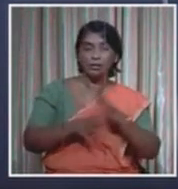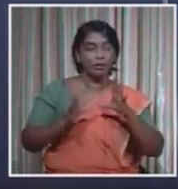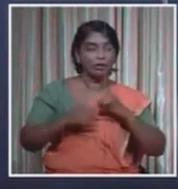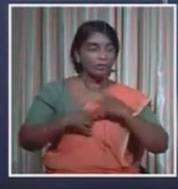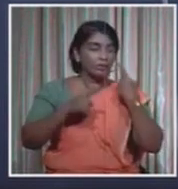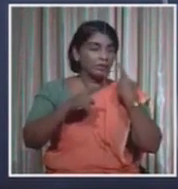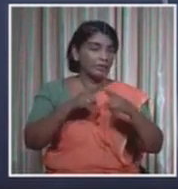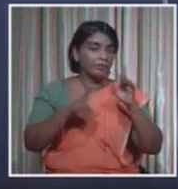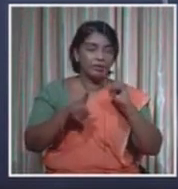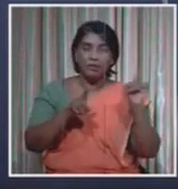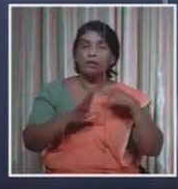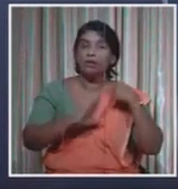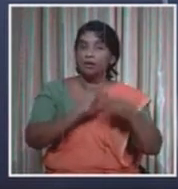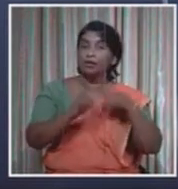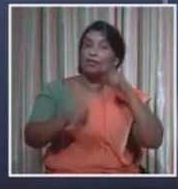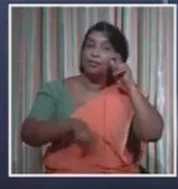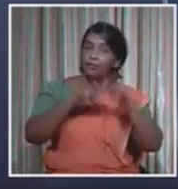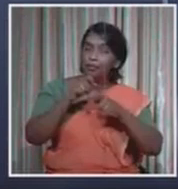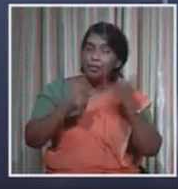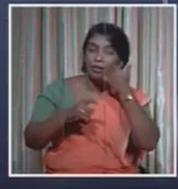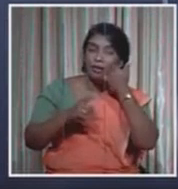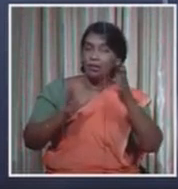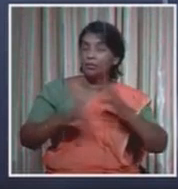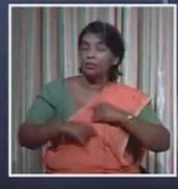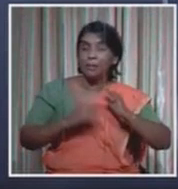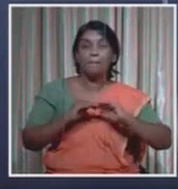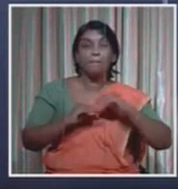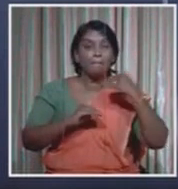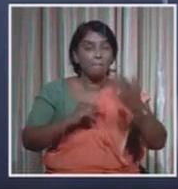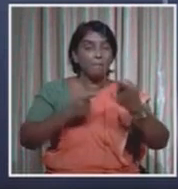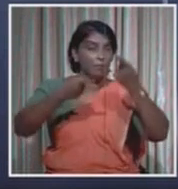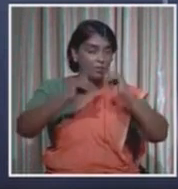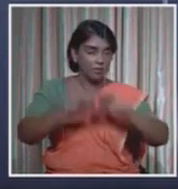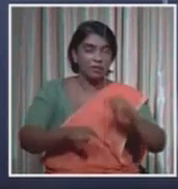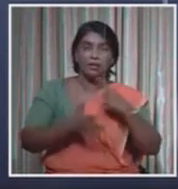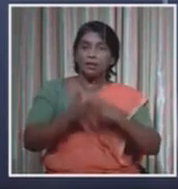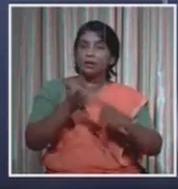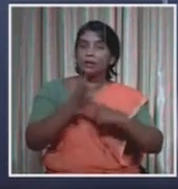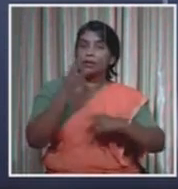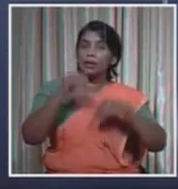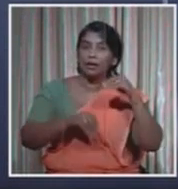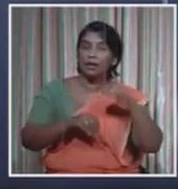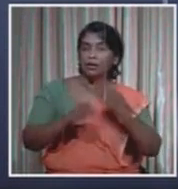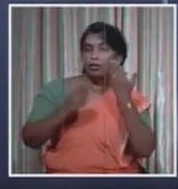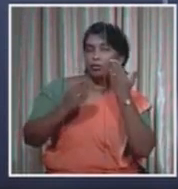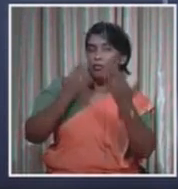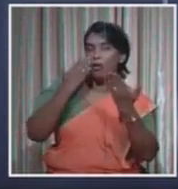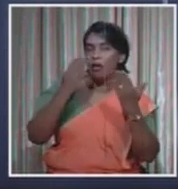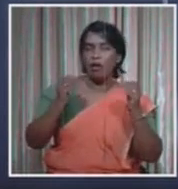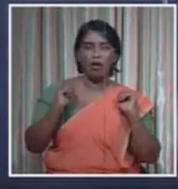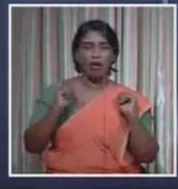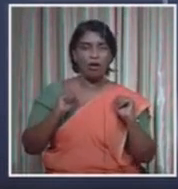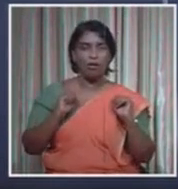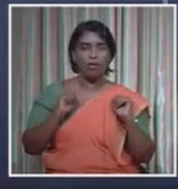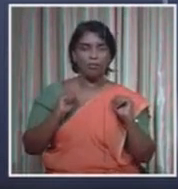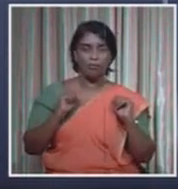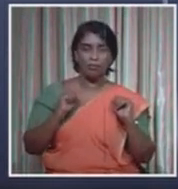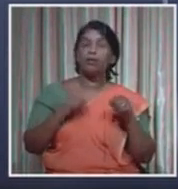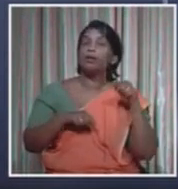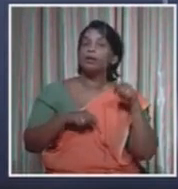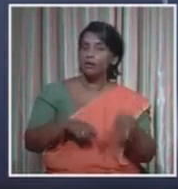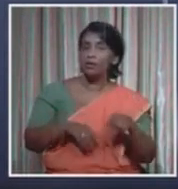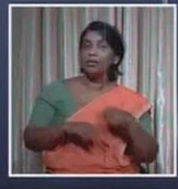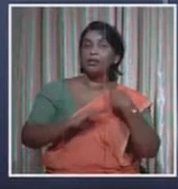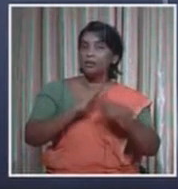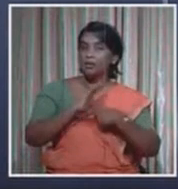නෙමෙයි, මේ රටේ ජනතාව වසංගතයෙන් පස්සේ ඊළඟට දේශපාලනඥයෝ දිහා බලන්න මොන හෙන්ද? මේ රටේ